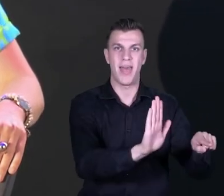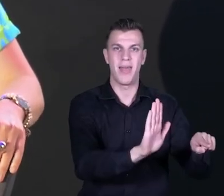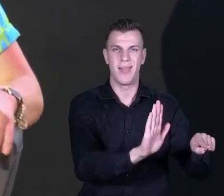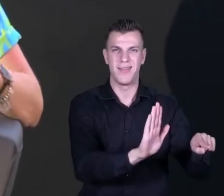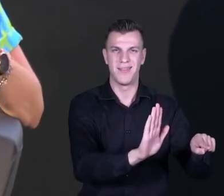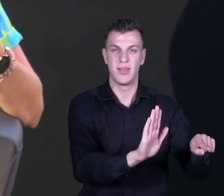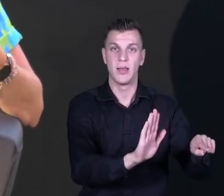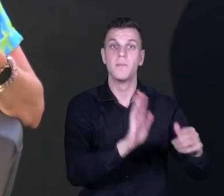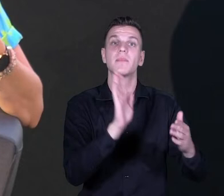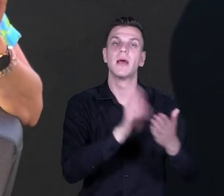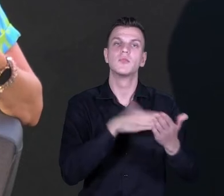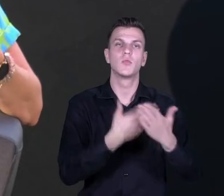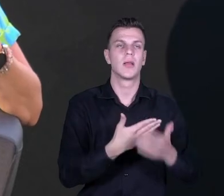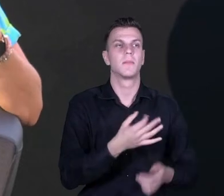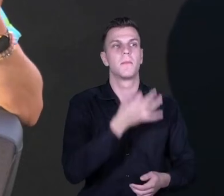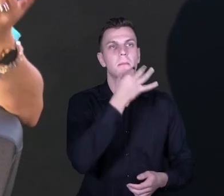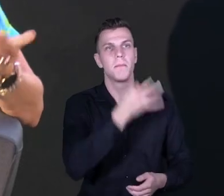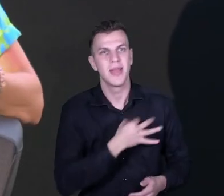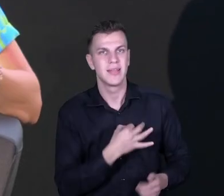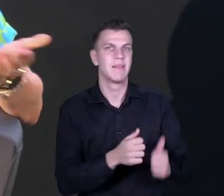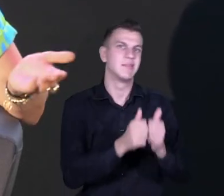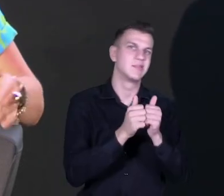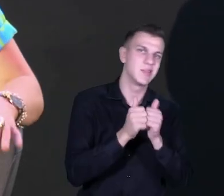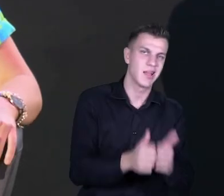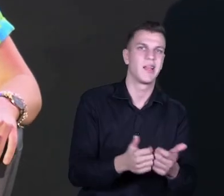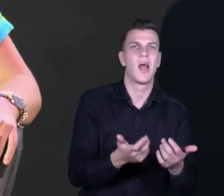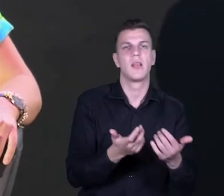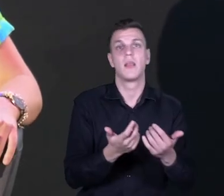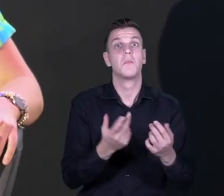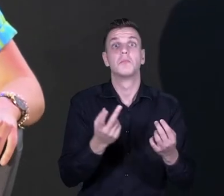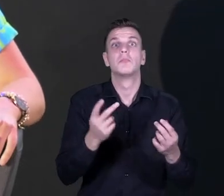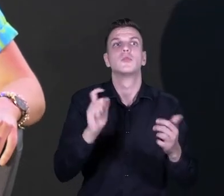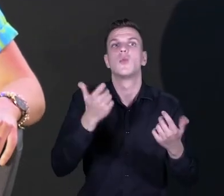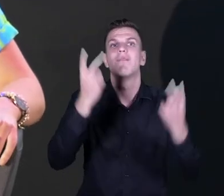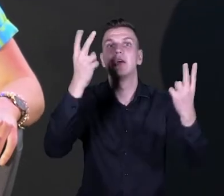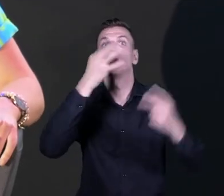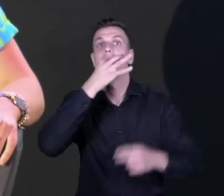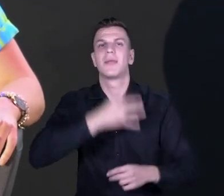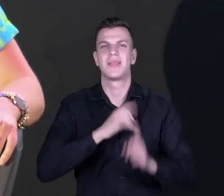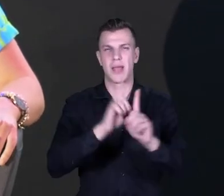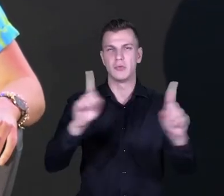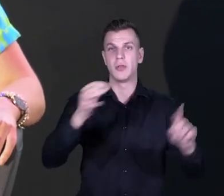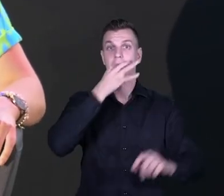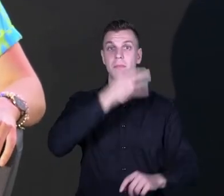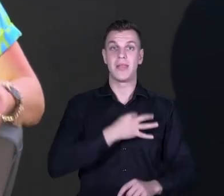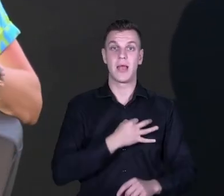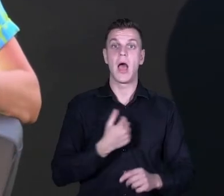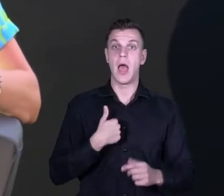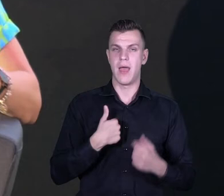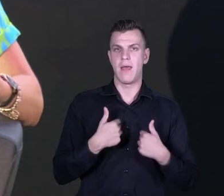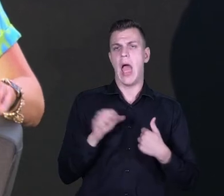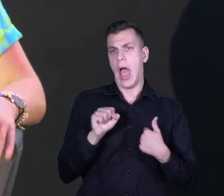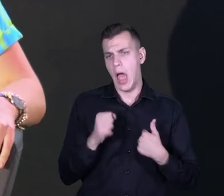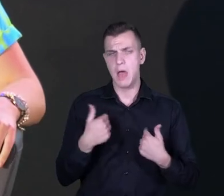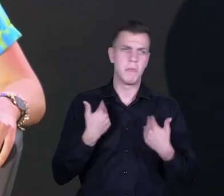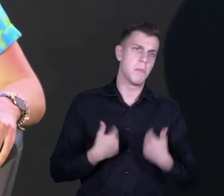kiedy było pytanie, zadanie, jakieś pytanie kluczowe nawet na lekcji zadane, to uczeń A lub B,